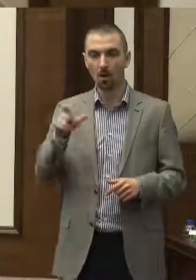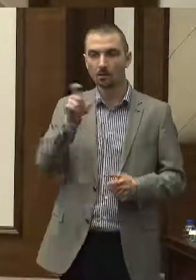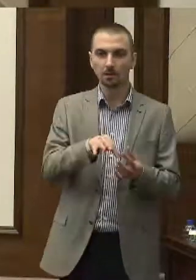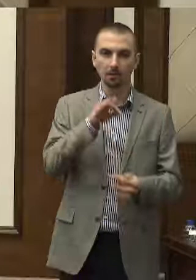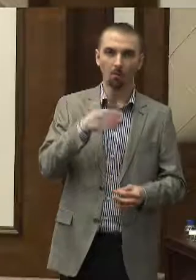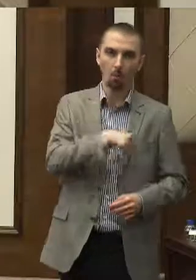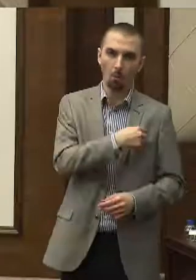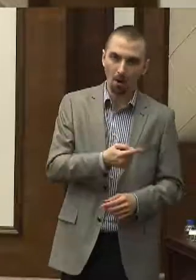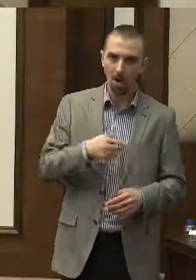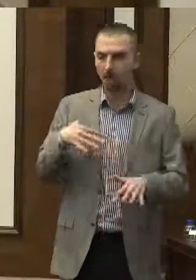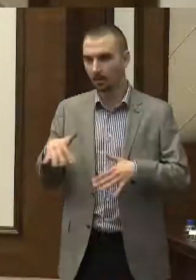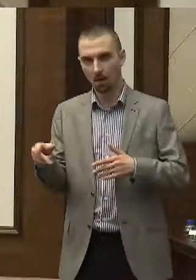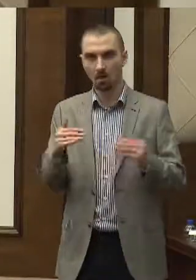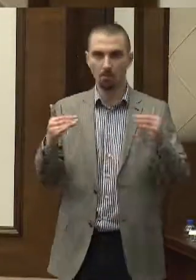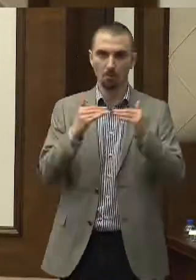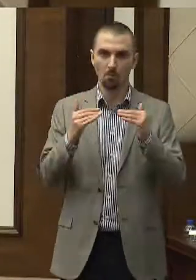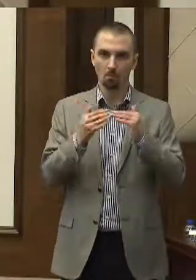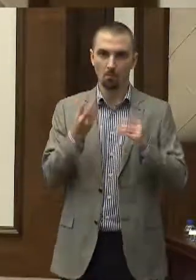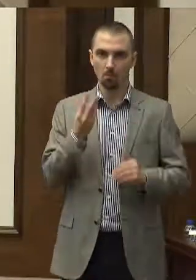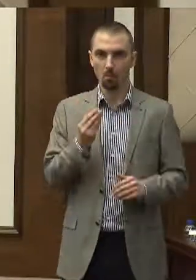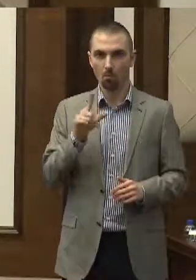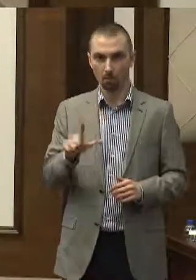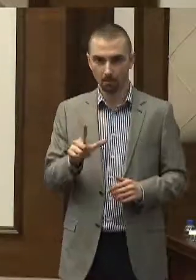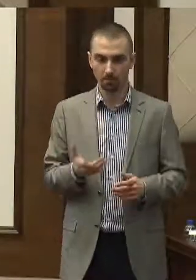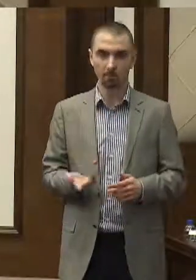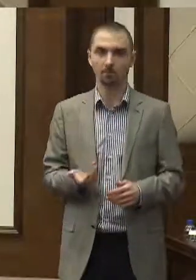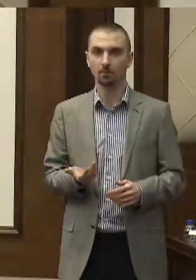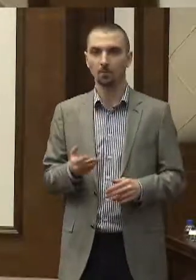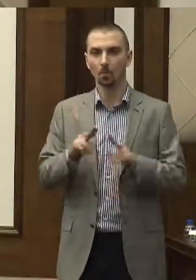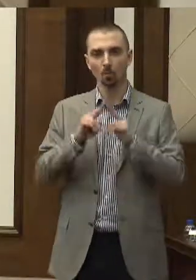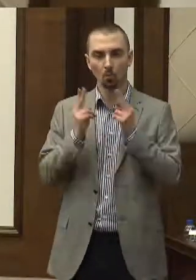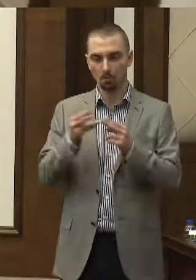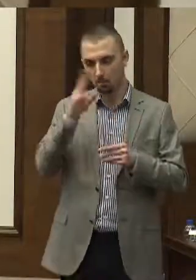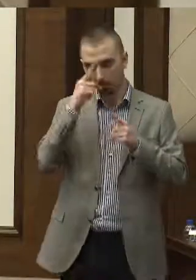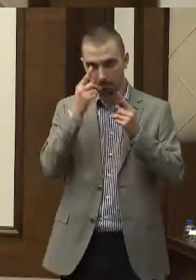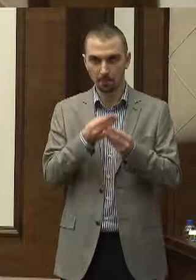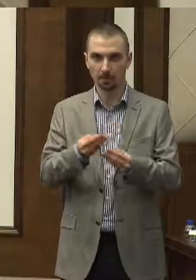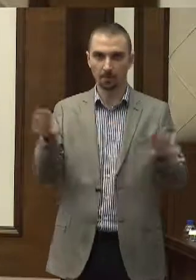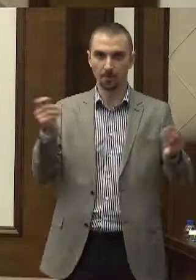ölçüde sağlanması amacı için çalışılması gereken bir gün olarak tüm dünyaya duyurulmuştur.